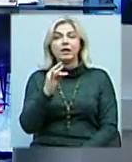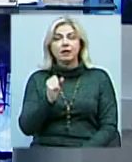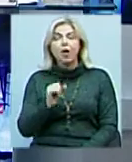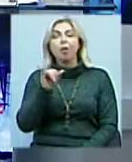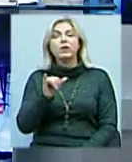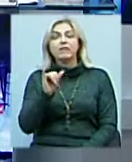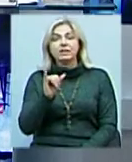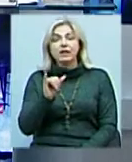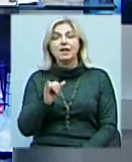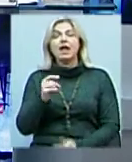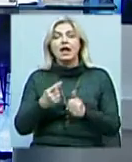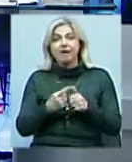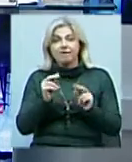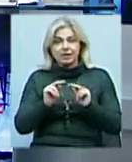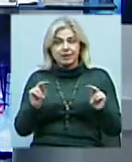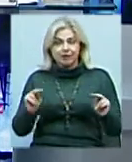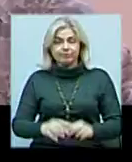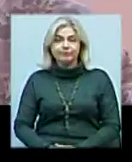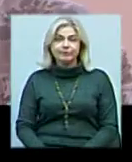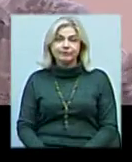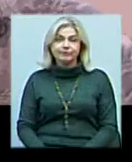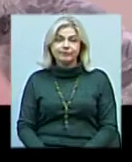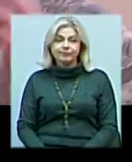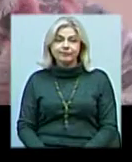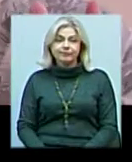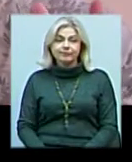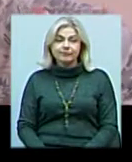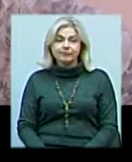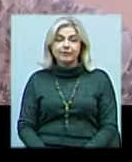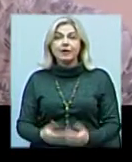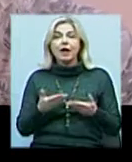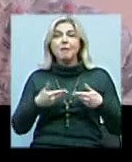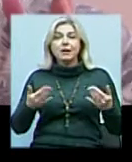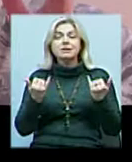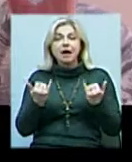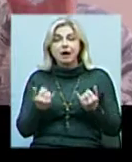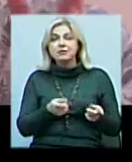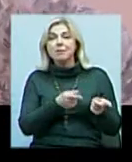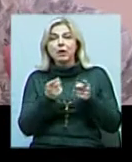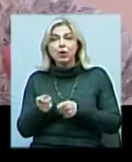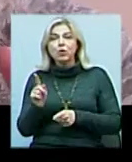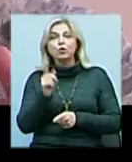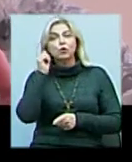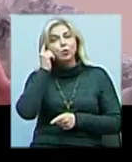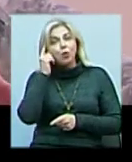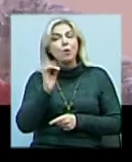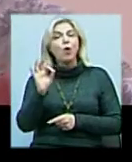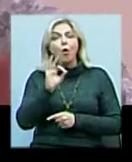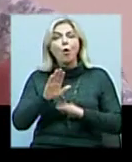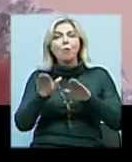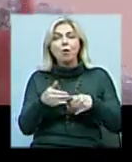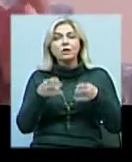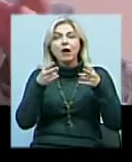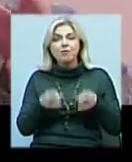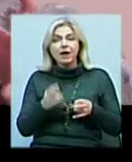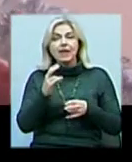університету імені Василя Сухомлинського. Ми зараз переходимо до того, що думати про посттравматичний синдром